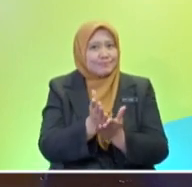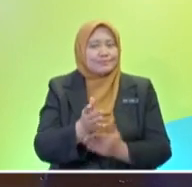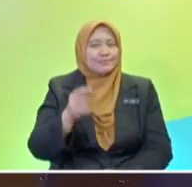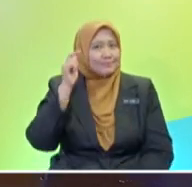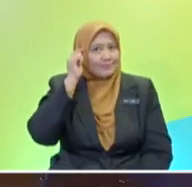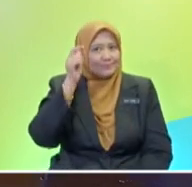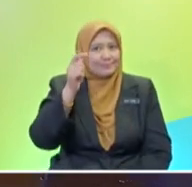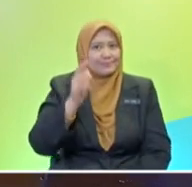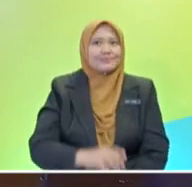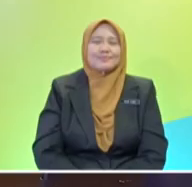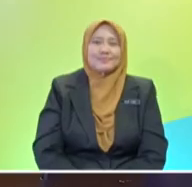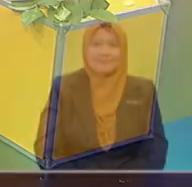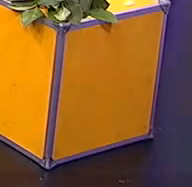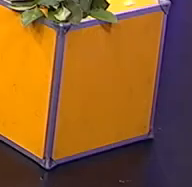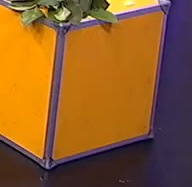KPM.